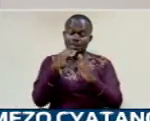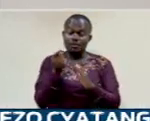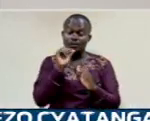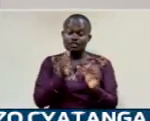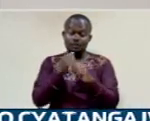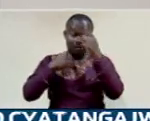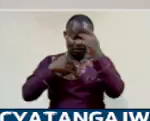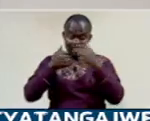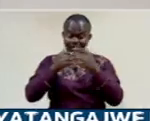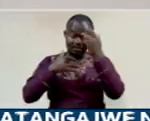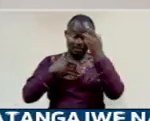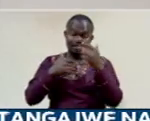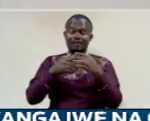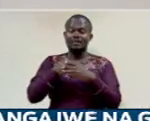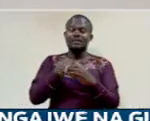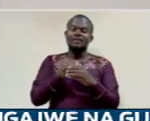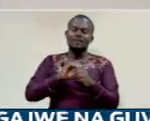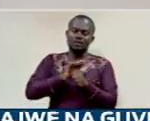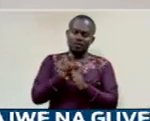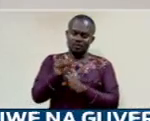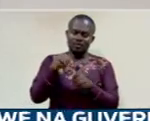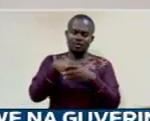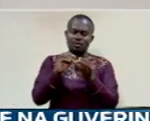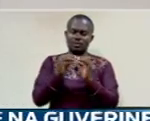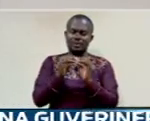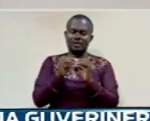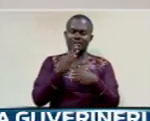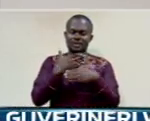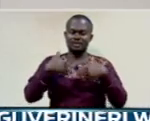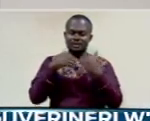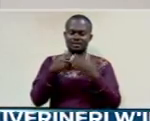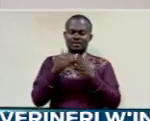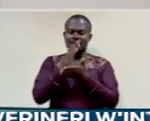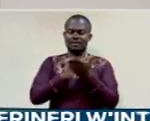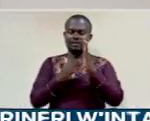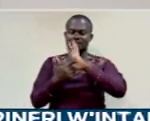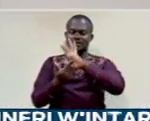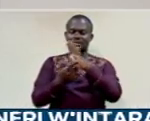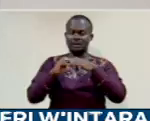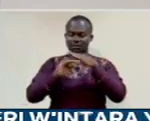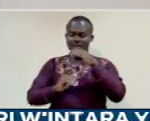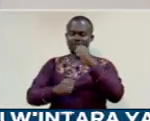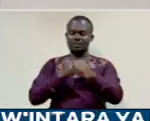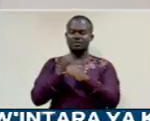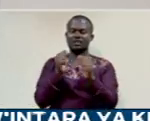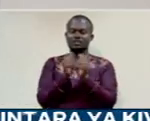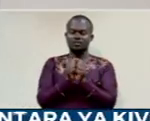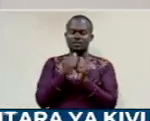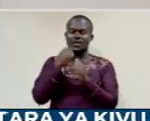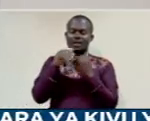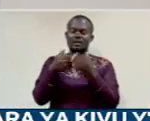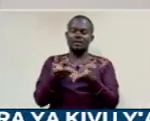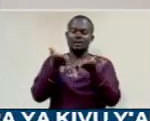nta utarwara kino cyorezo cya coronavirus no mu mibare ya minisante hari abo bagaragaza bamwe barwaye bari hasi imyaka 10 hari n'abari hejuru